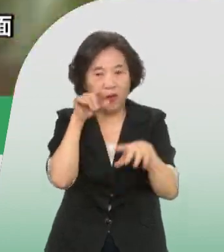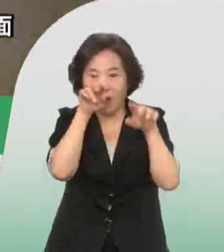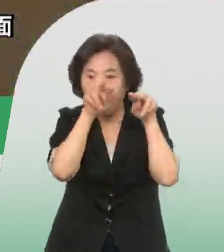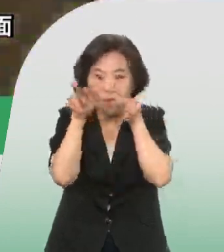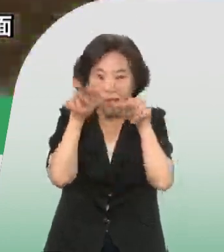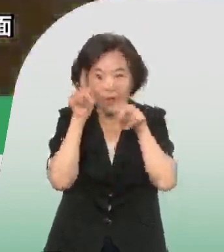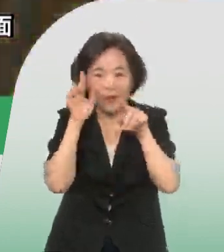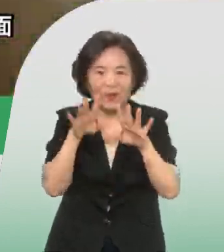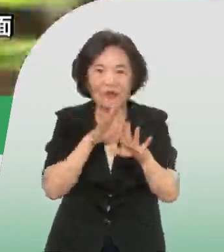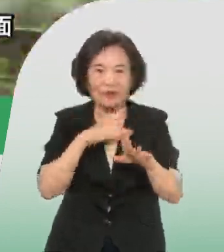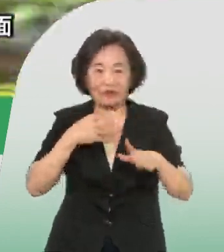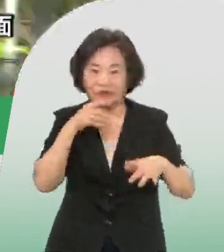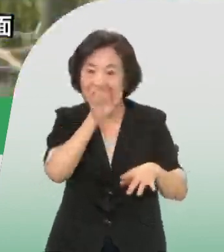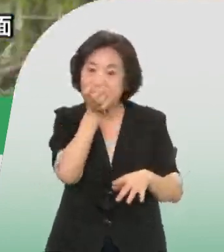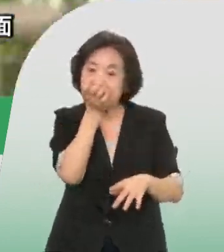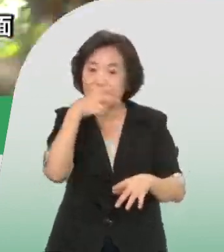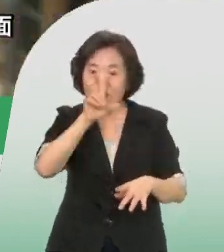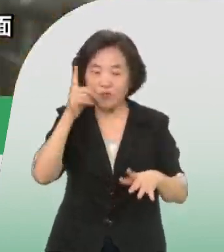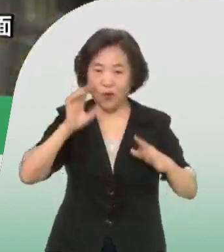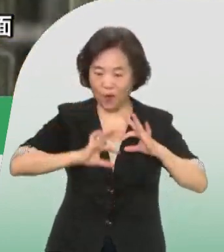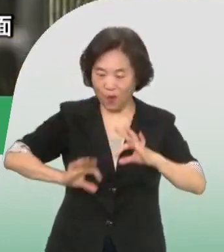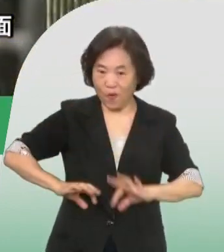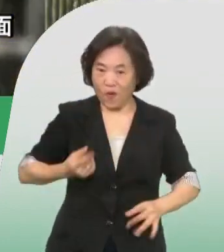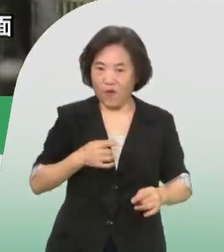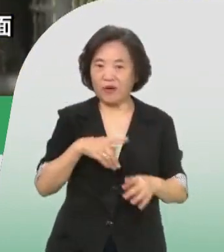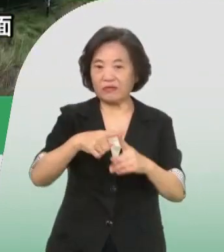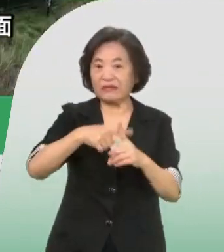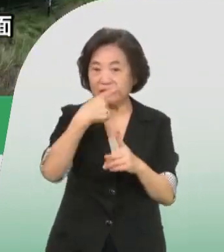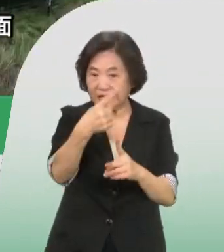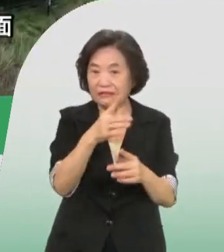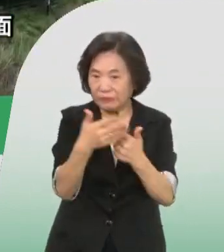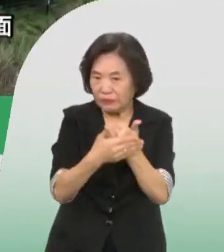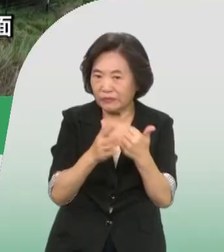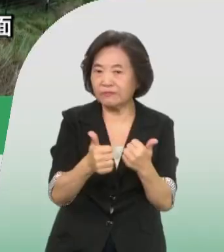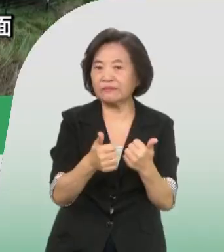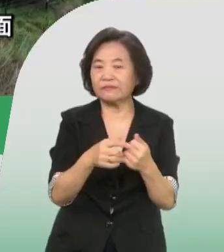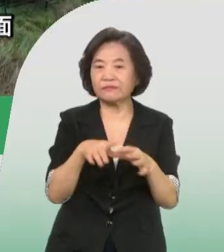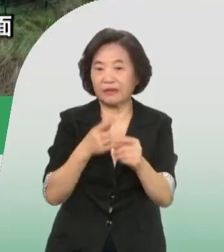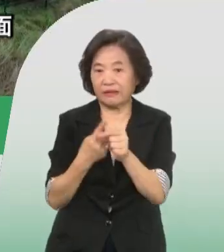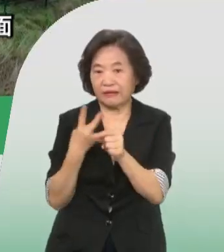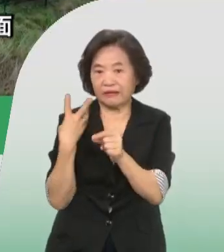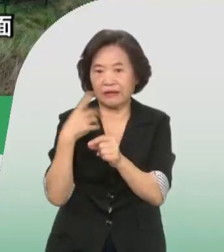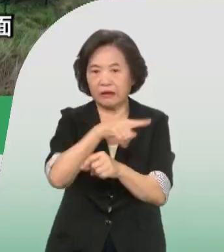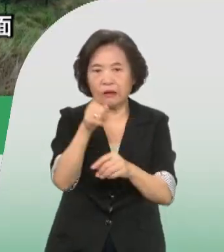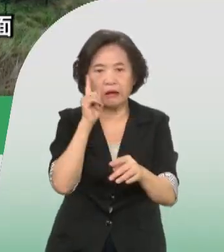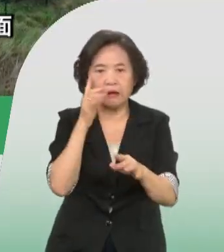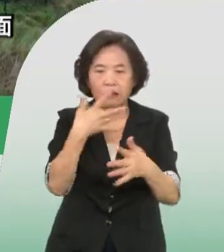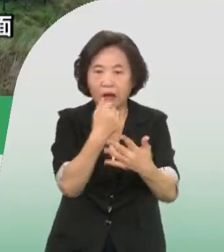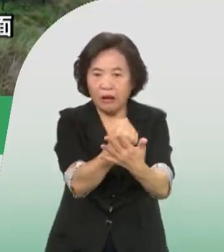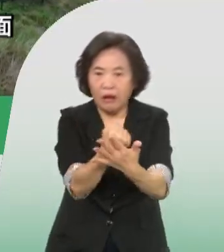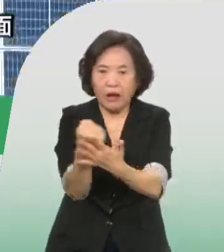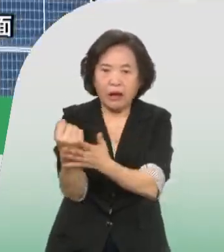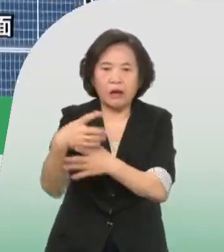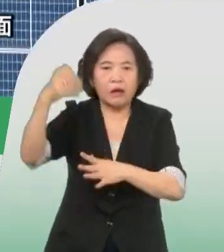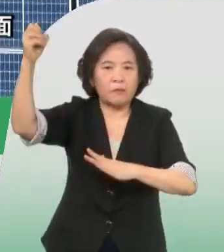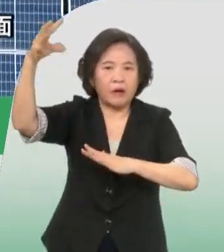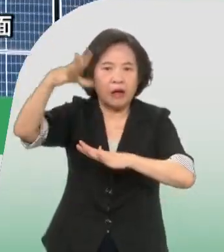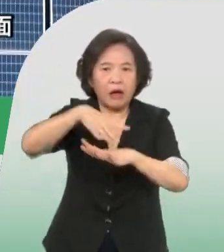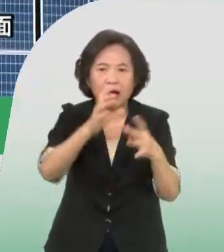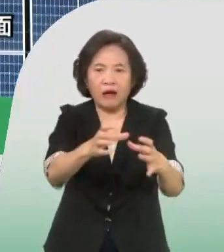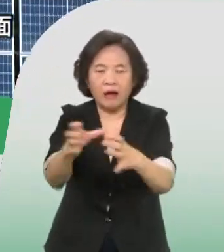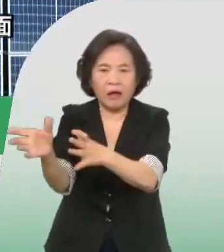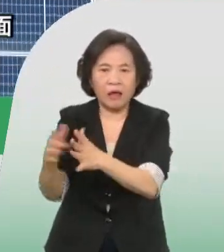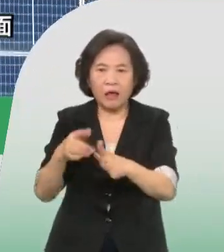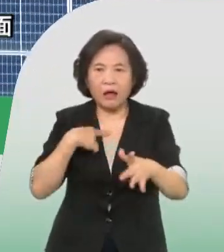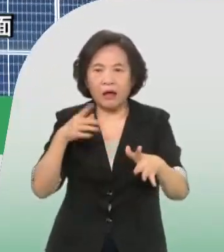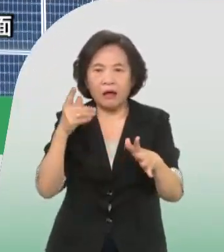斗，从爆改生鸟，系一级哺乳类动物。不过，在安东年来，古身体面面临工程开发的威胁。